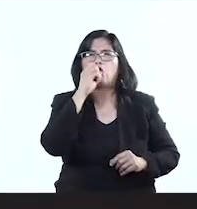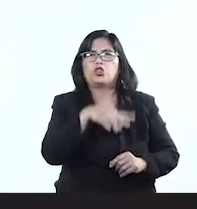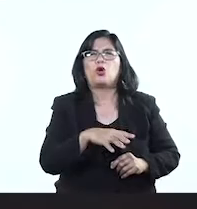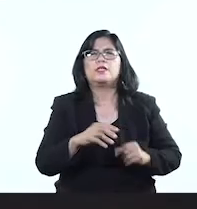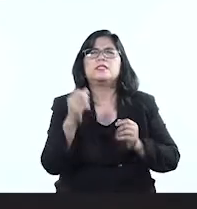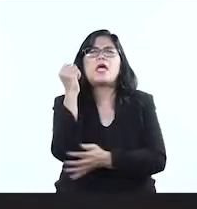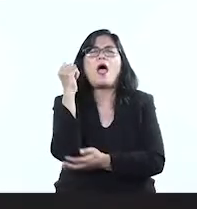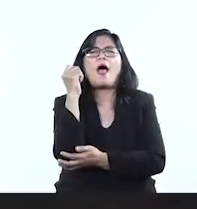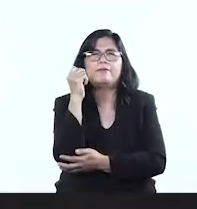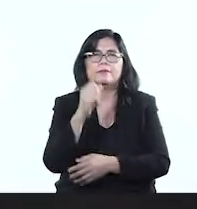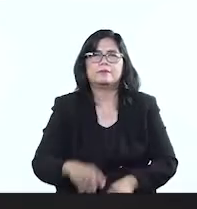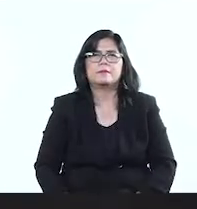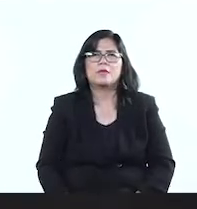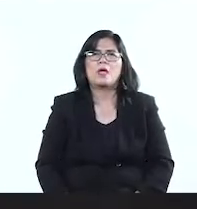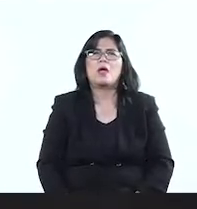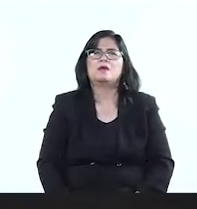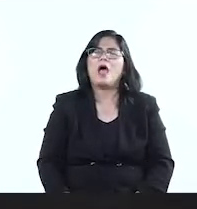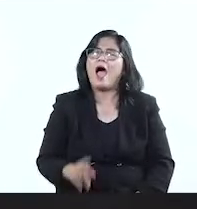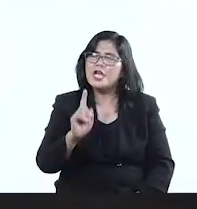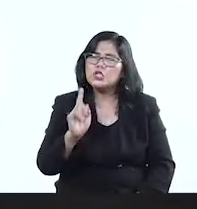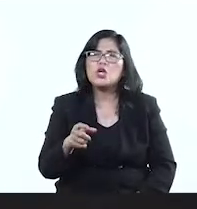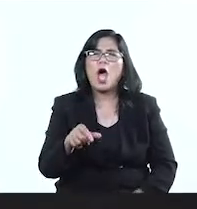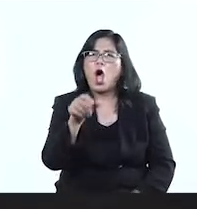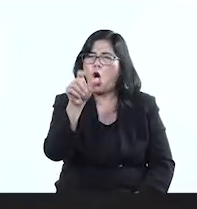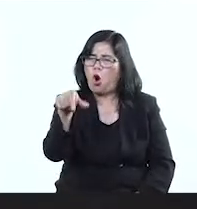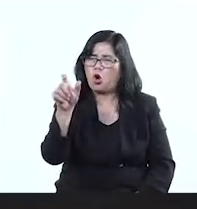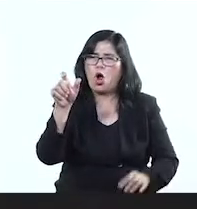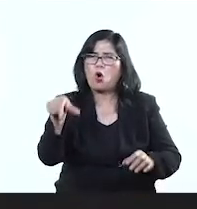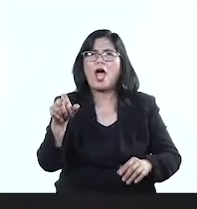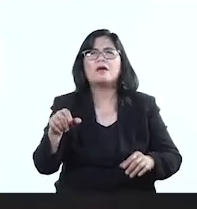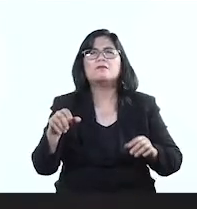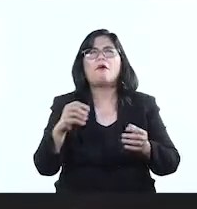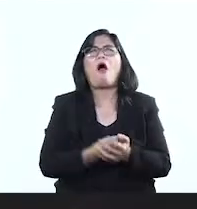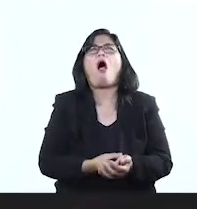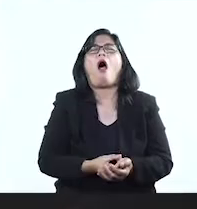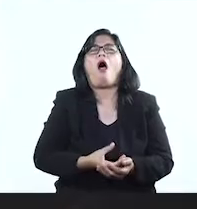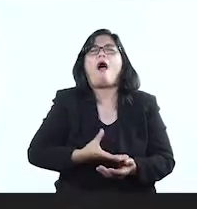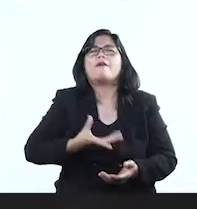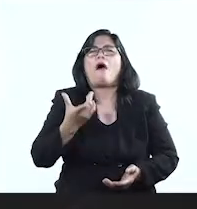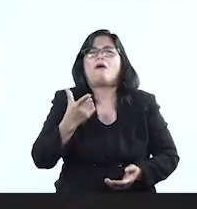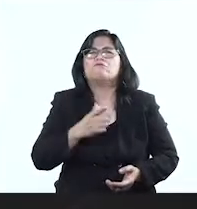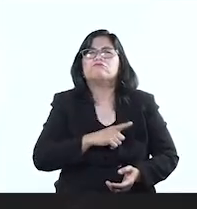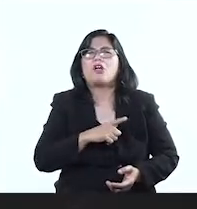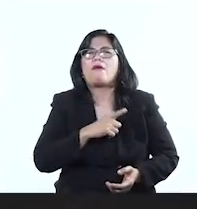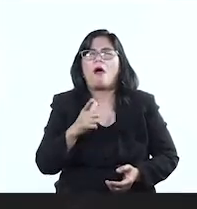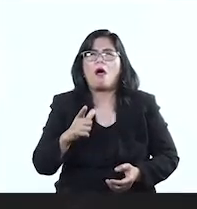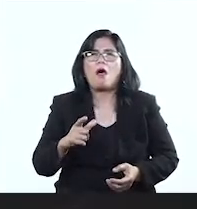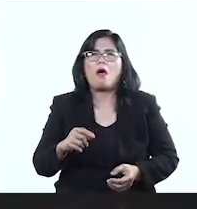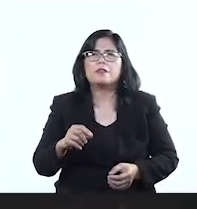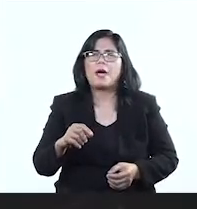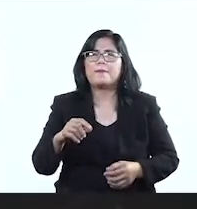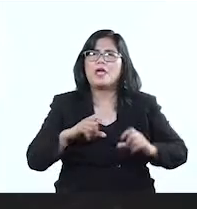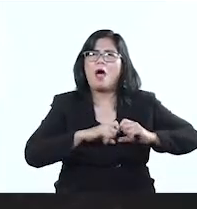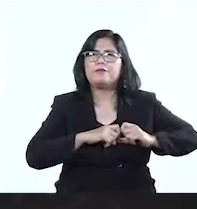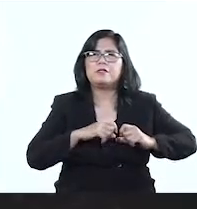kaya Hai kalau hidupnya busuk banyak sedang teh pertanyaan saya Hai adakah